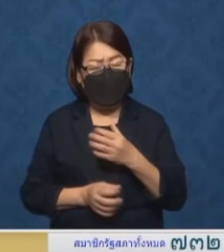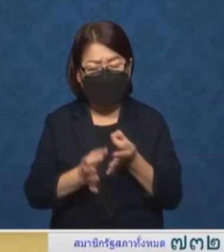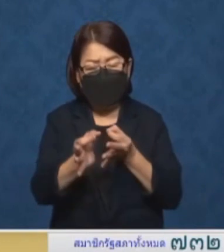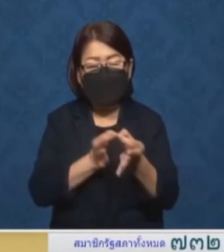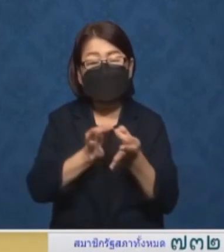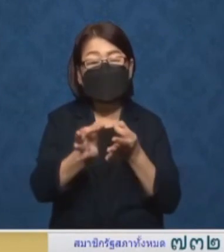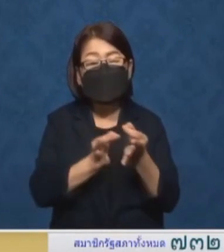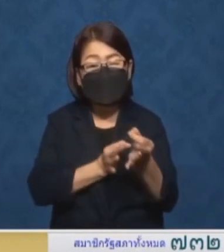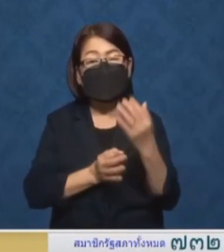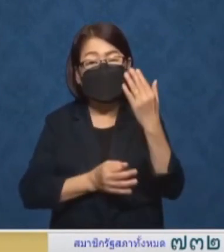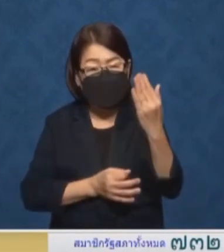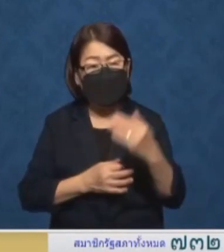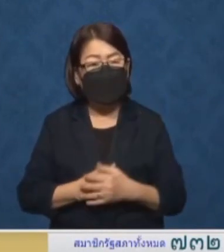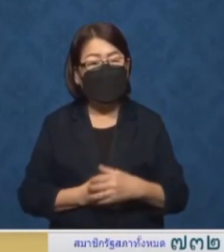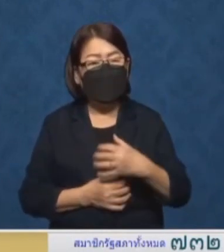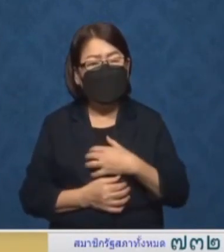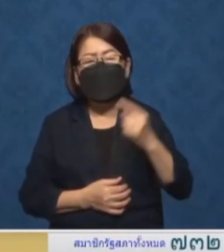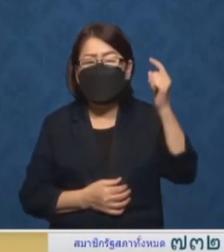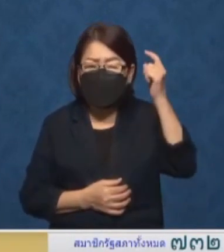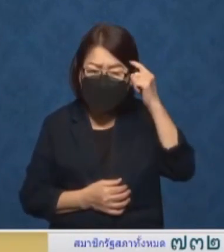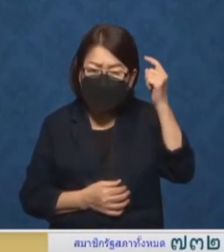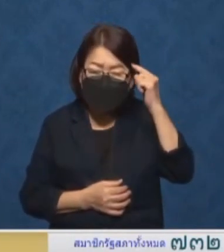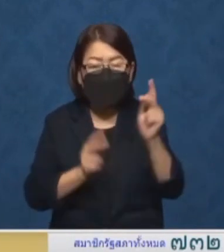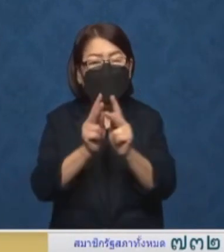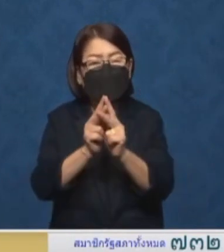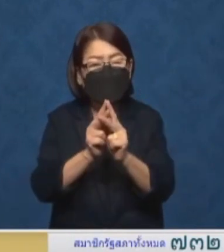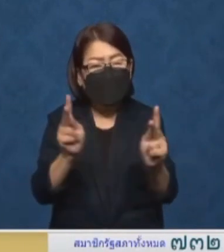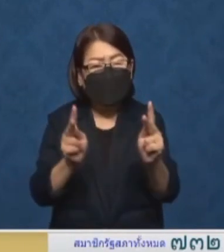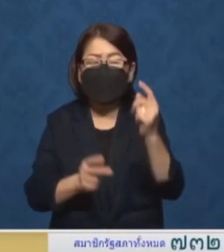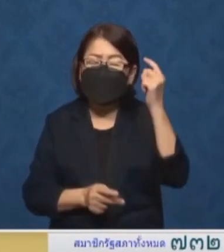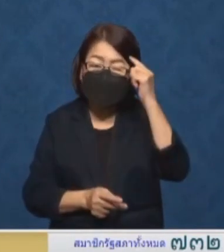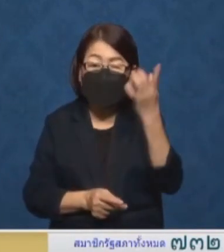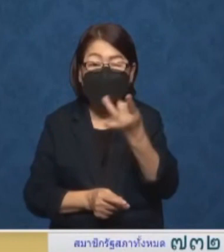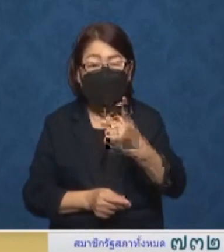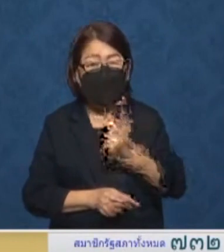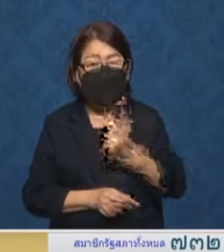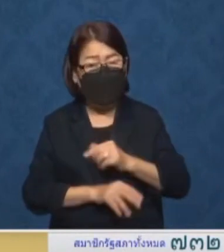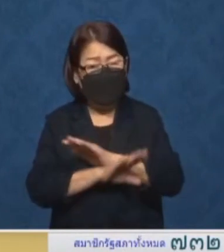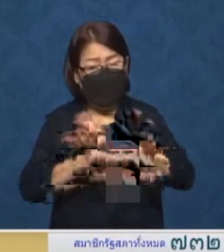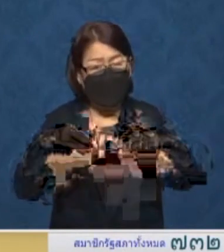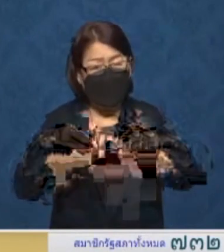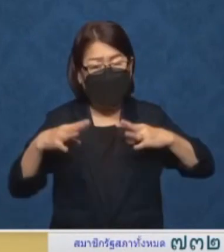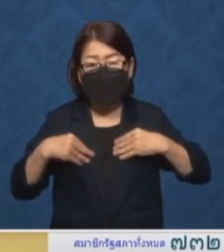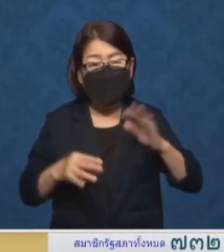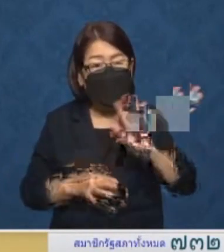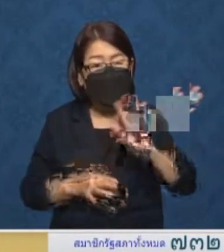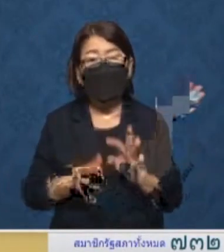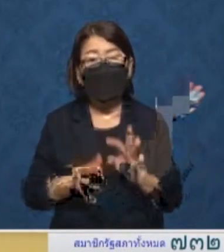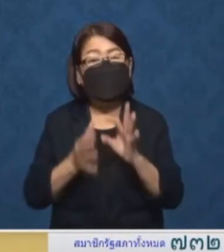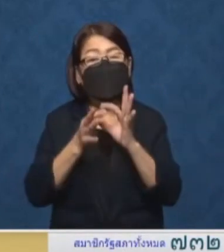นี้อยากฟังความเห็นของคณะกรรมการผมไม่ได้คัดค้านนะแต่ว่าเนื่องจากในมาตร